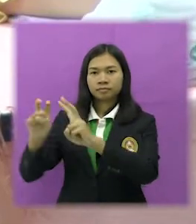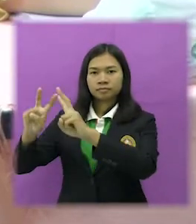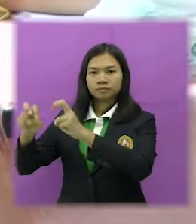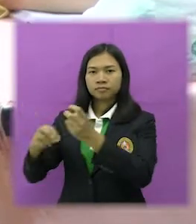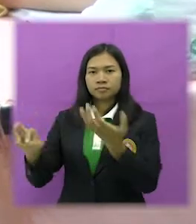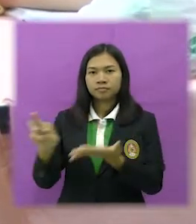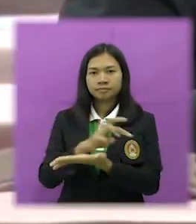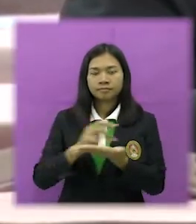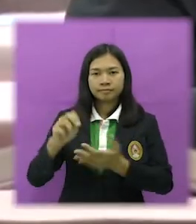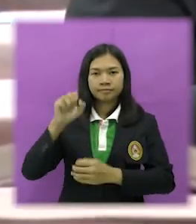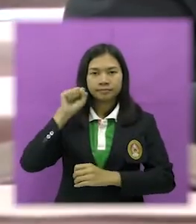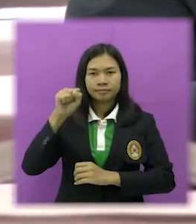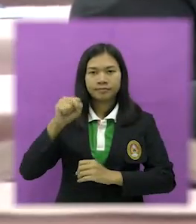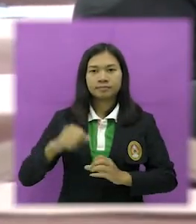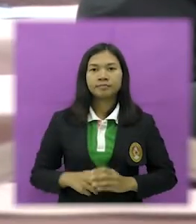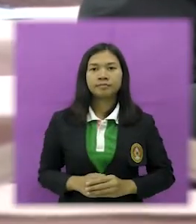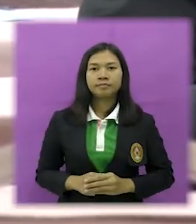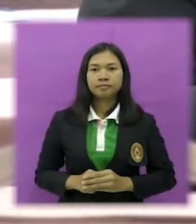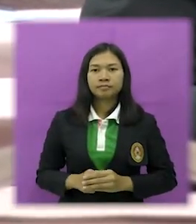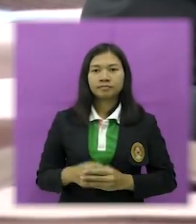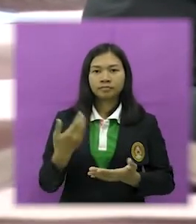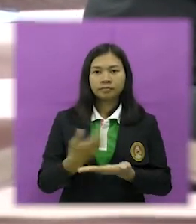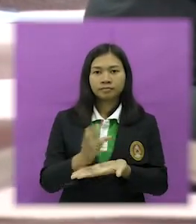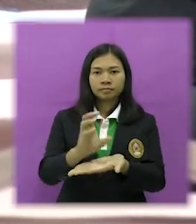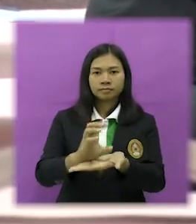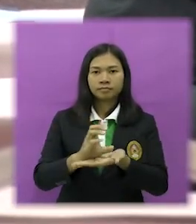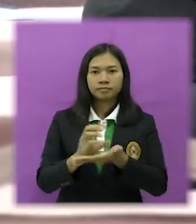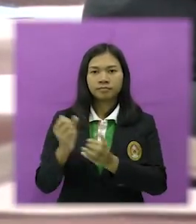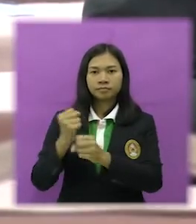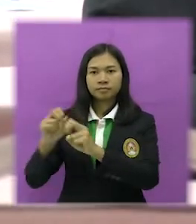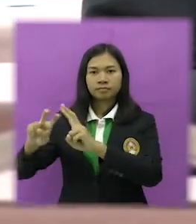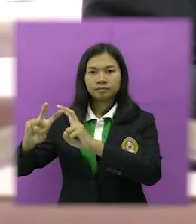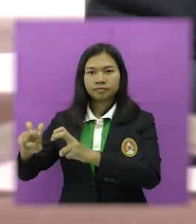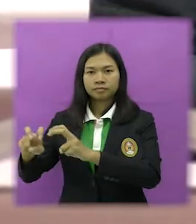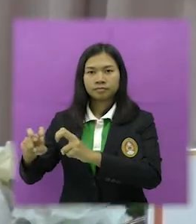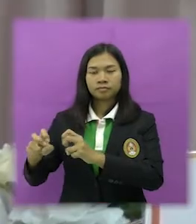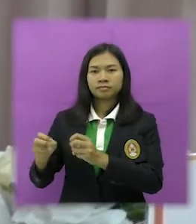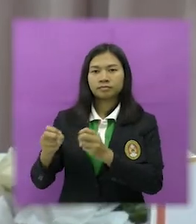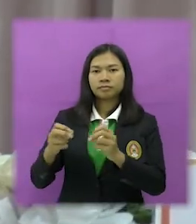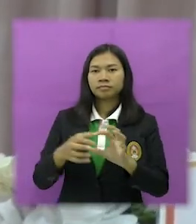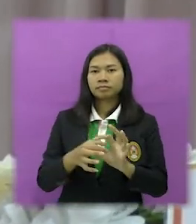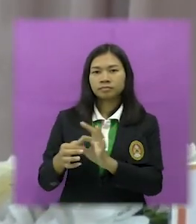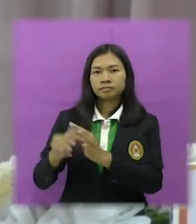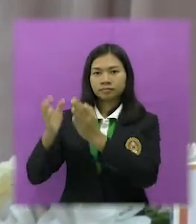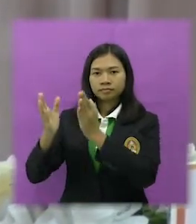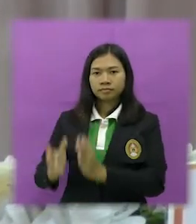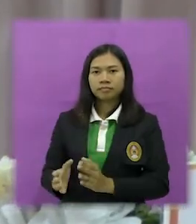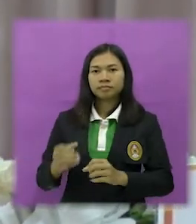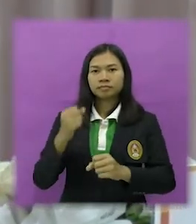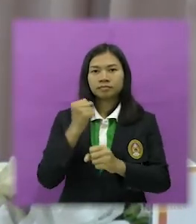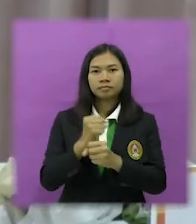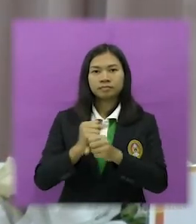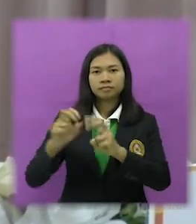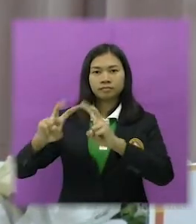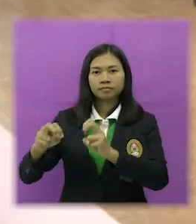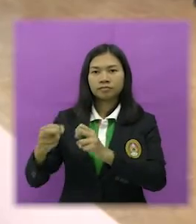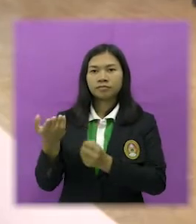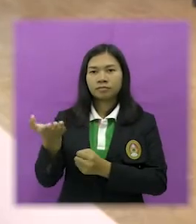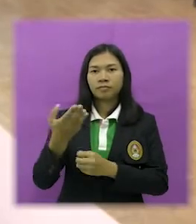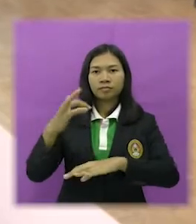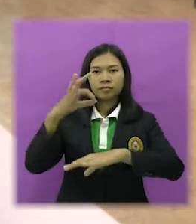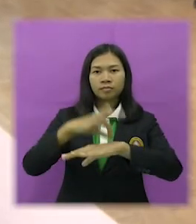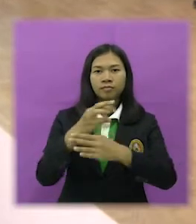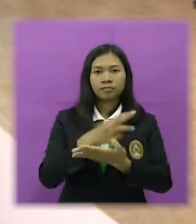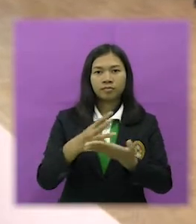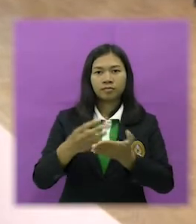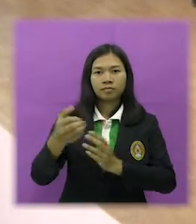หาวิทยาลัยราชภัฏสกลนครในการขอทุนวิจัยที่ทำการวิจัยในมนุษย์และในการนำผลงานวิจัยไปขอตำแหน่ง